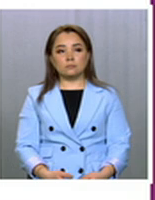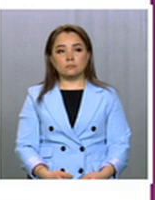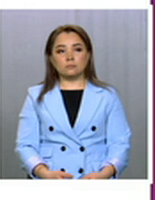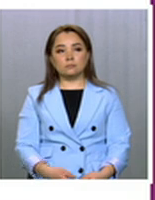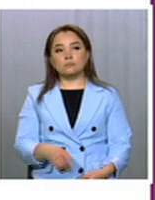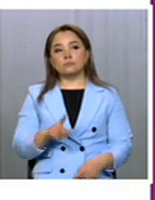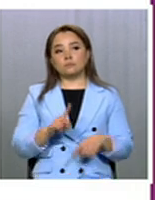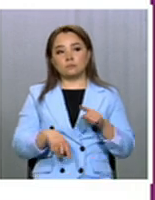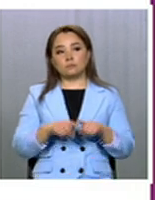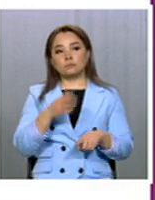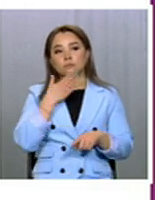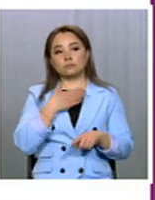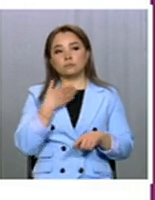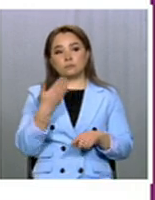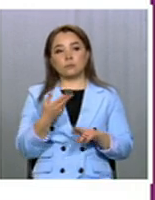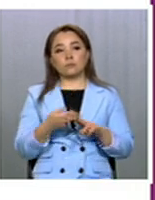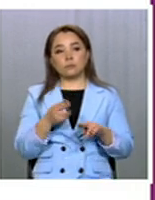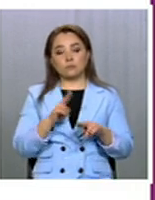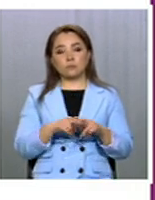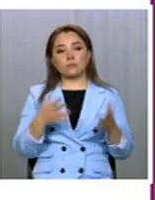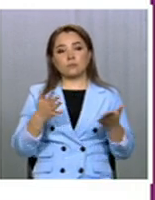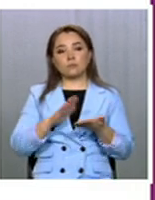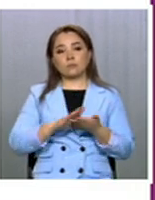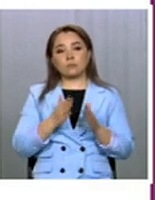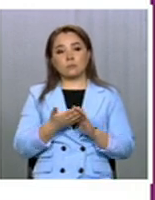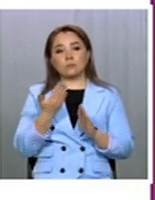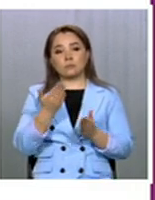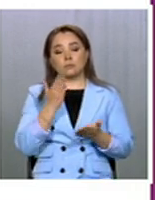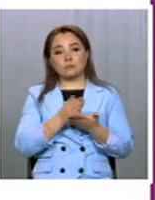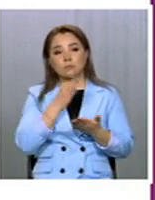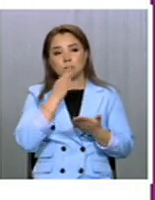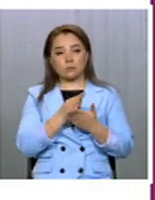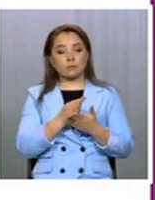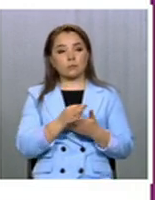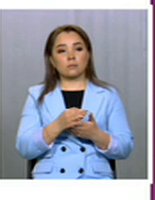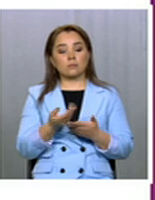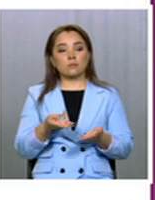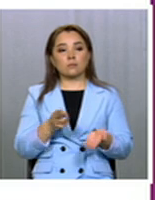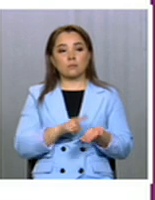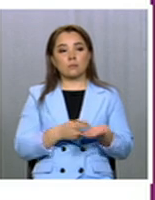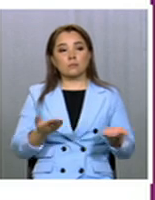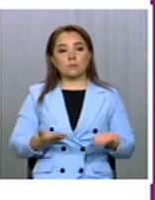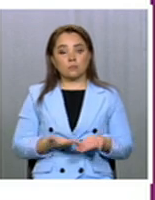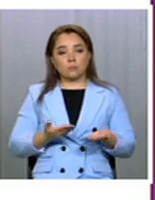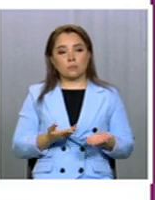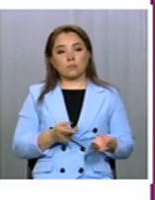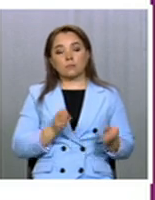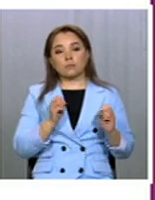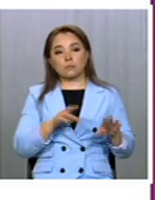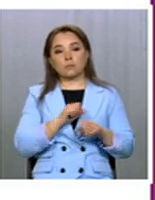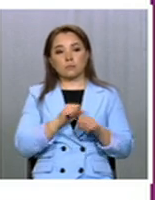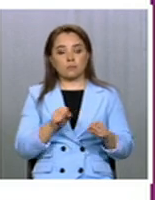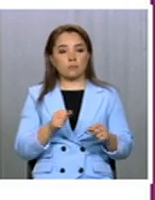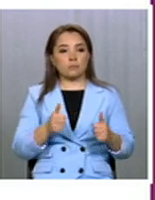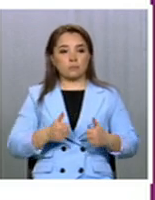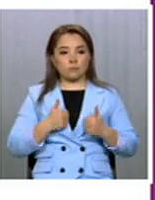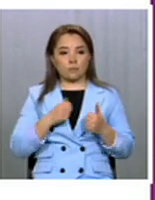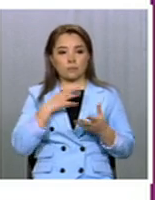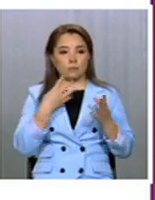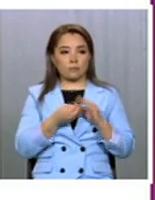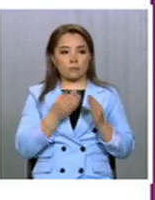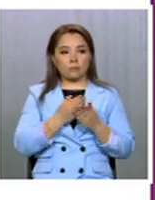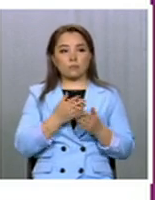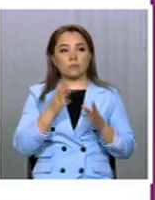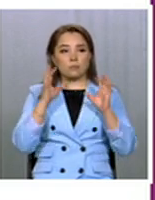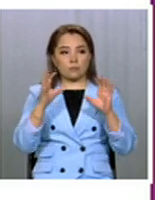отан сүйгіштік. Олар қандай жағдай болса да, ата қонысын тастамауға тырысты. Әдет